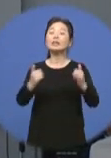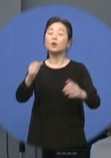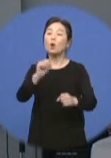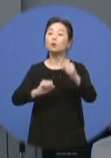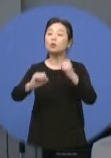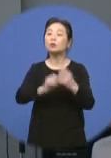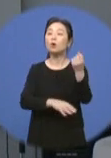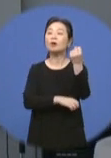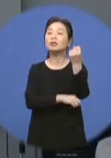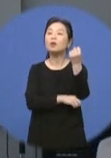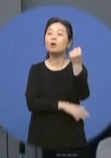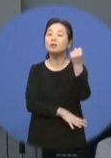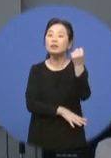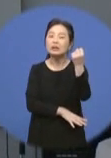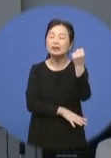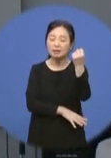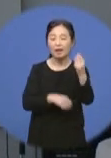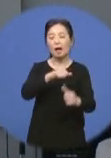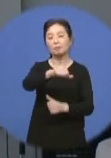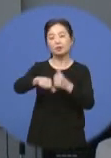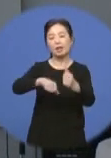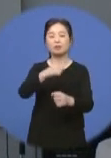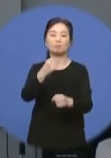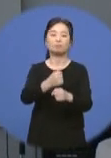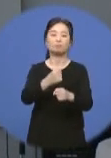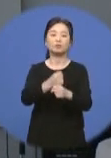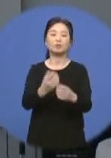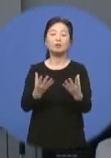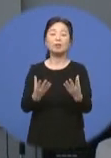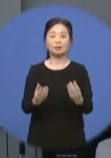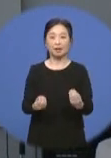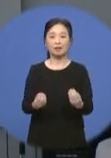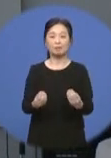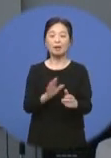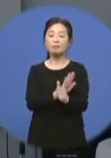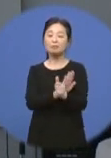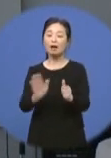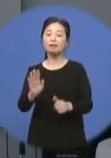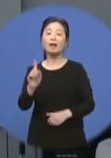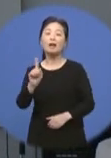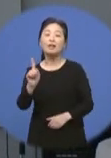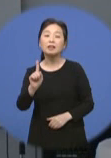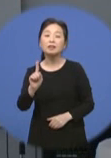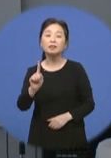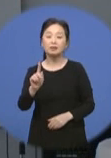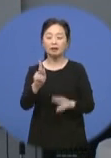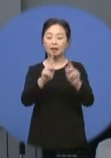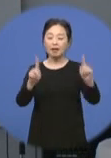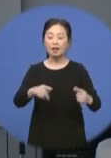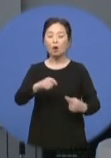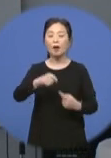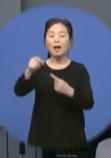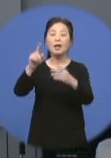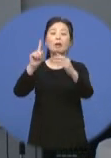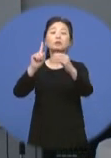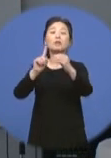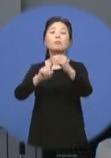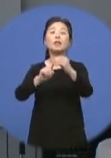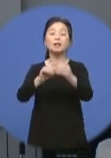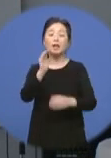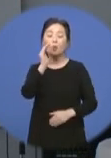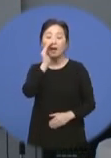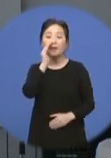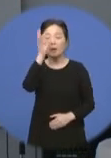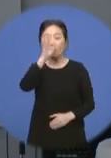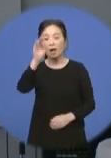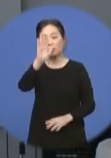ものを私たちは作りました。でまず背景のところなんですが、まず課題抽出するために、観光動向、和歌山県の観